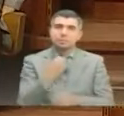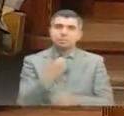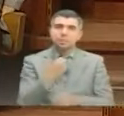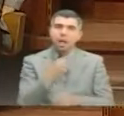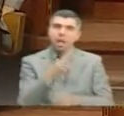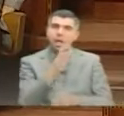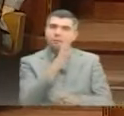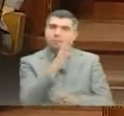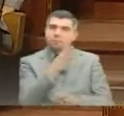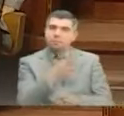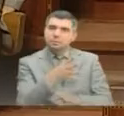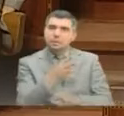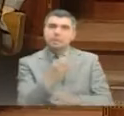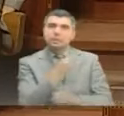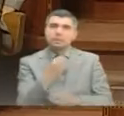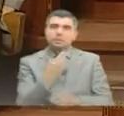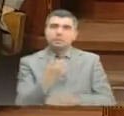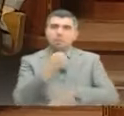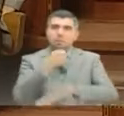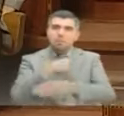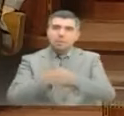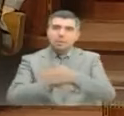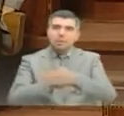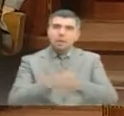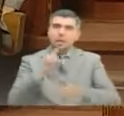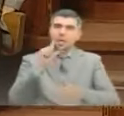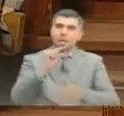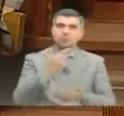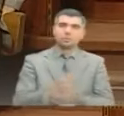الأطباء، اختصاص القابلات، الاختصاص ديال